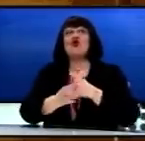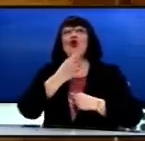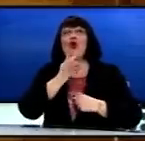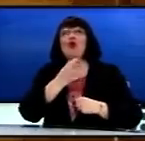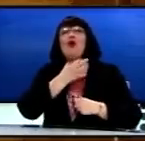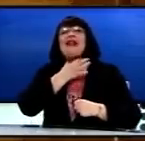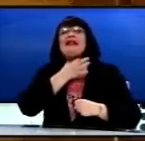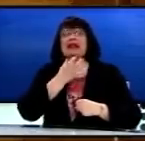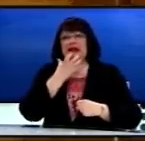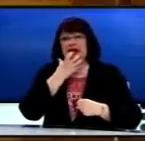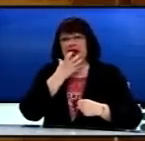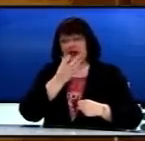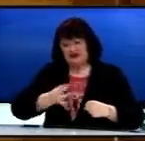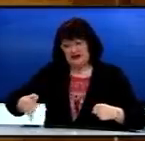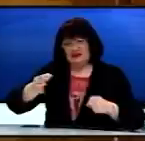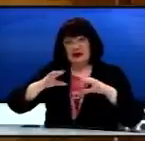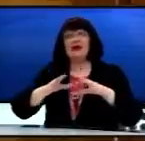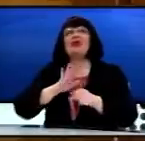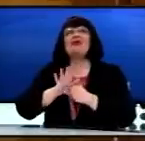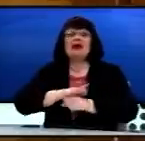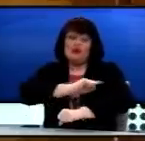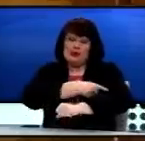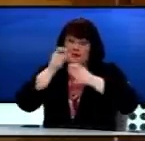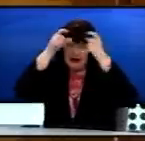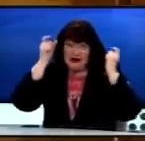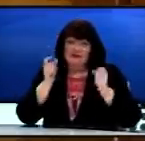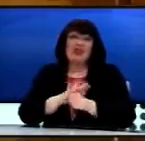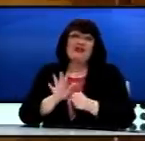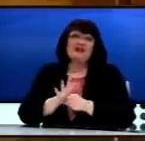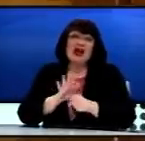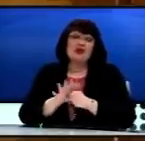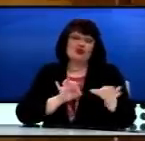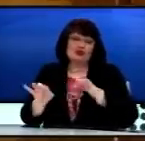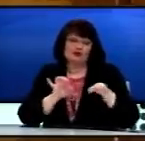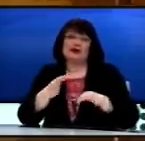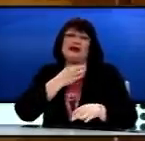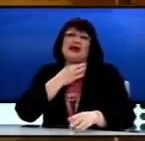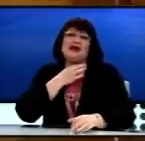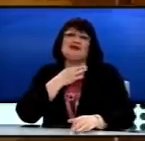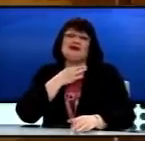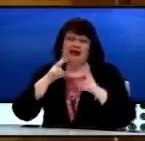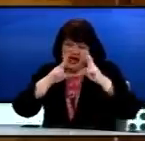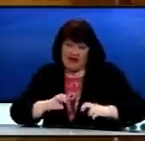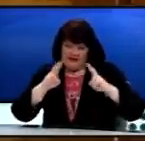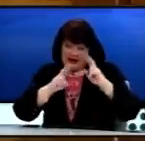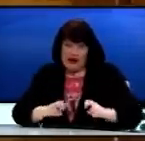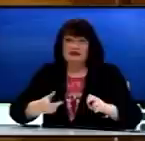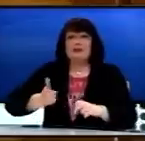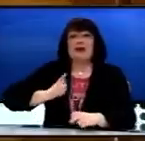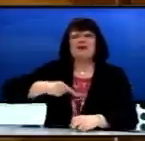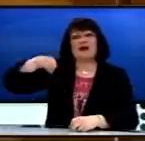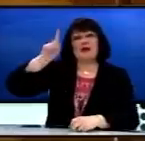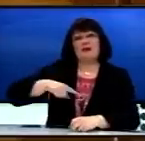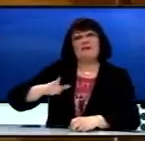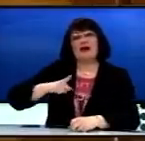ΜΕΘ. Δεν αρκούν οι ήρωες της ΜΕΘ. Χρειάζεται σχεδιασμός. Έρευνα που δείχνει 24-ωρη αναμονή